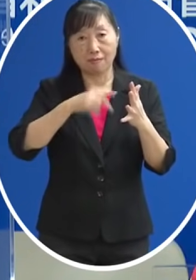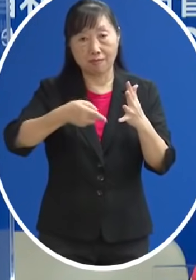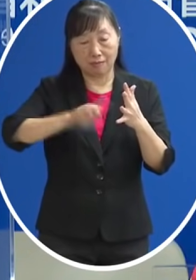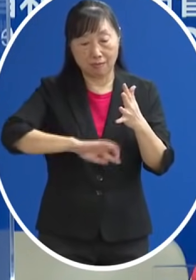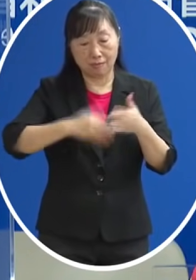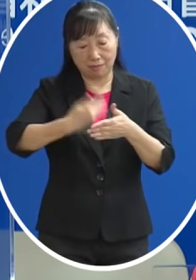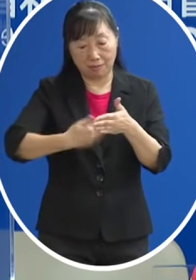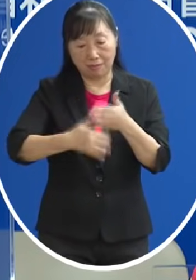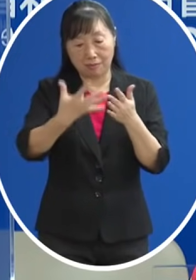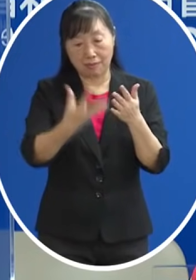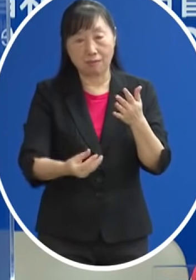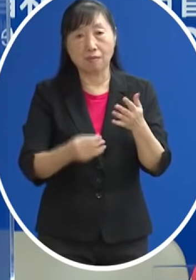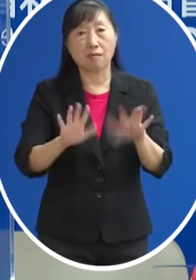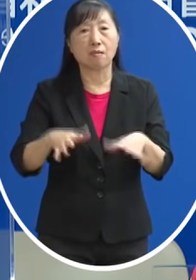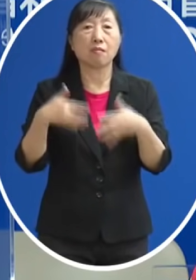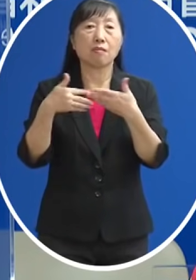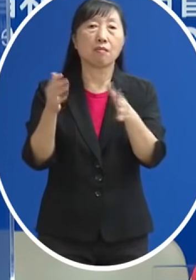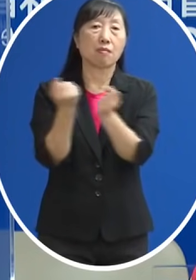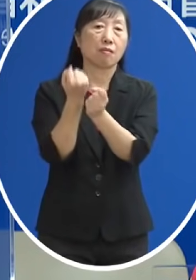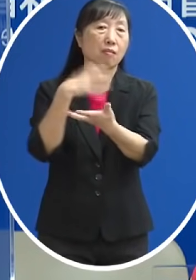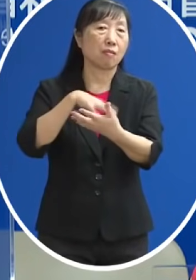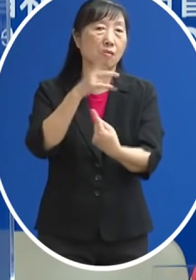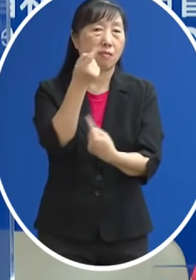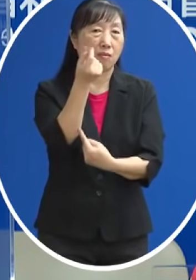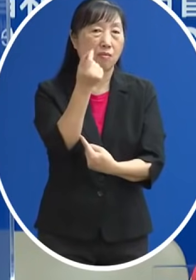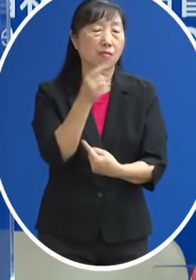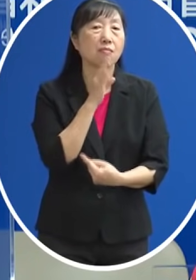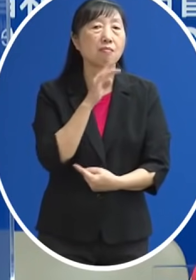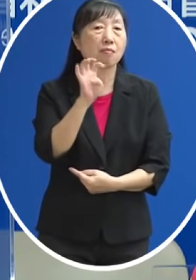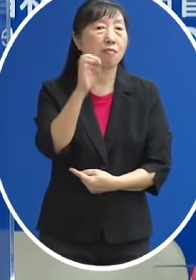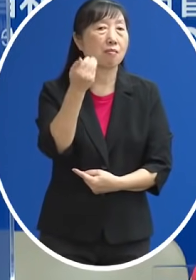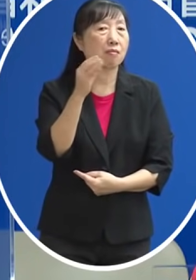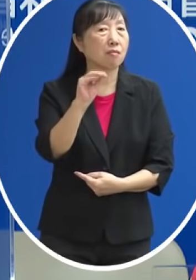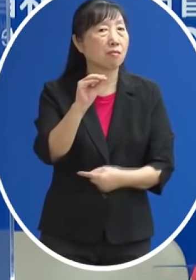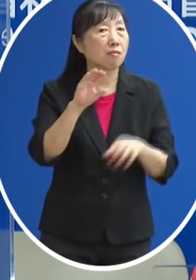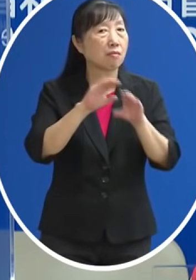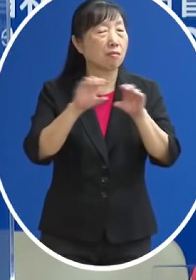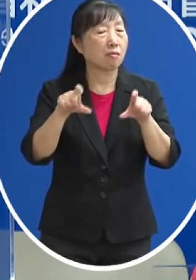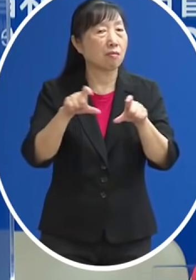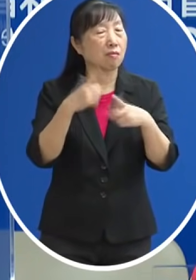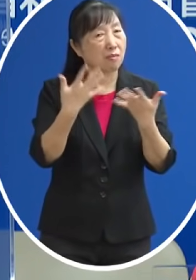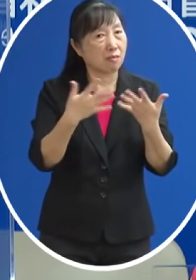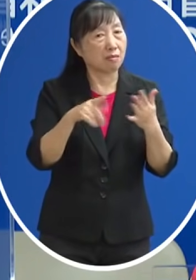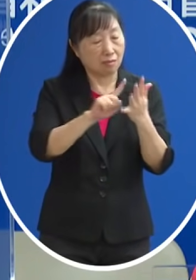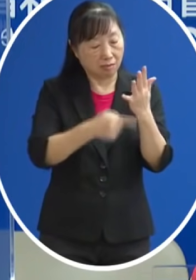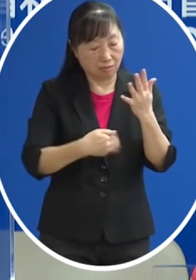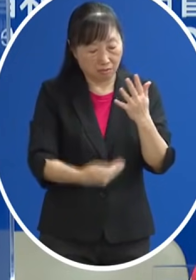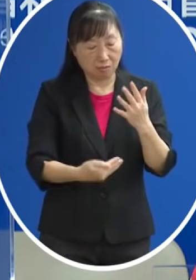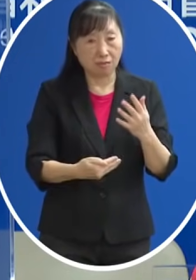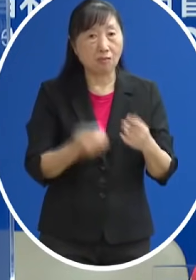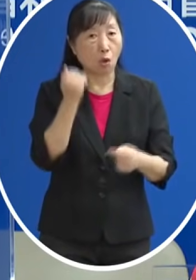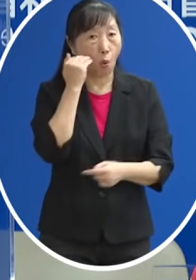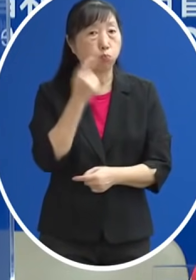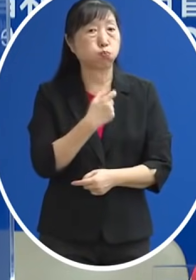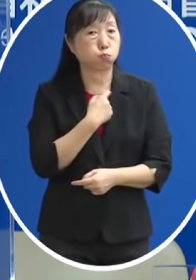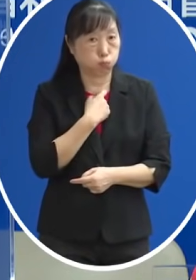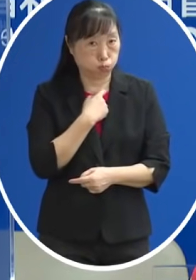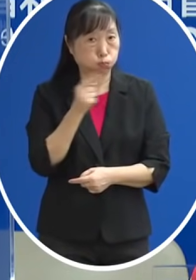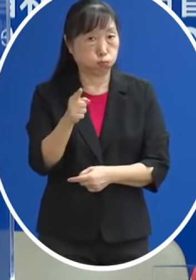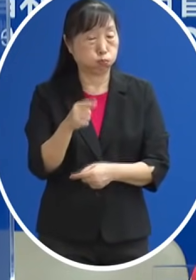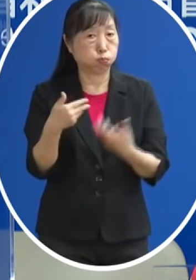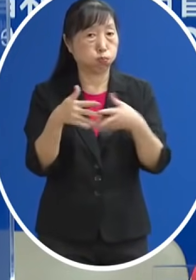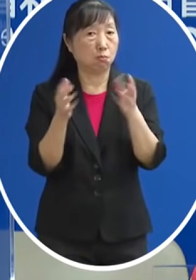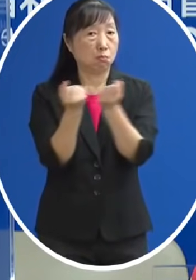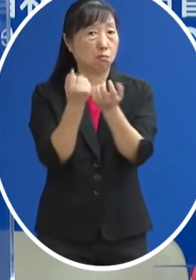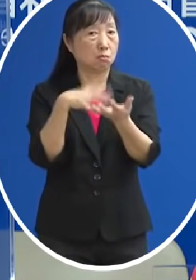类，那这次莫德纳比较少，所以在这49万剂我们估大概是第九类的有安排要打莫德纳的，我